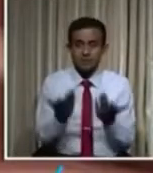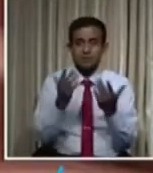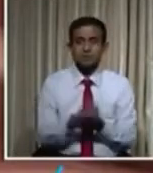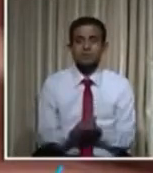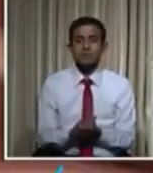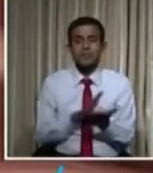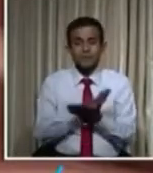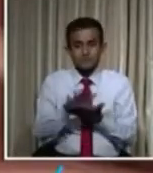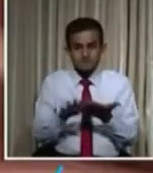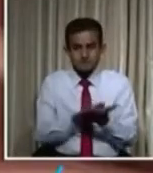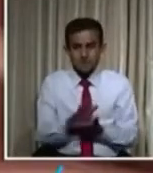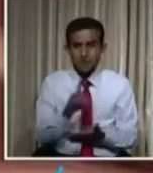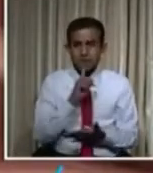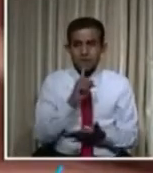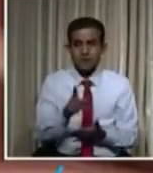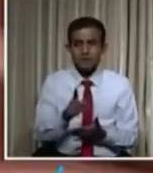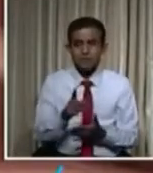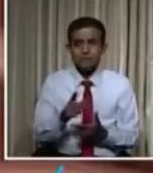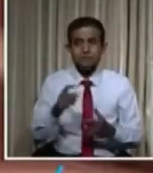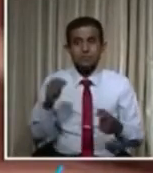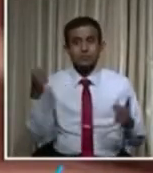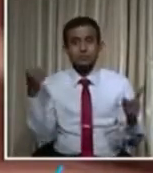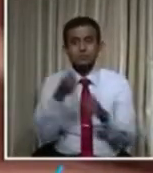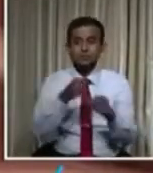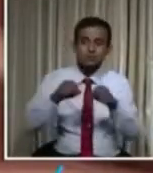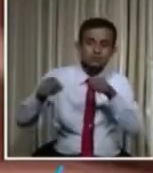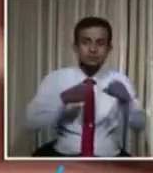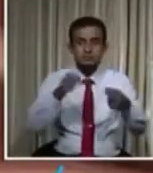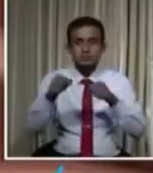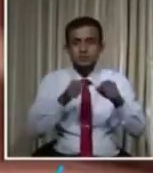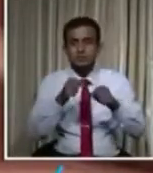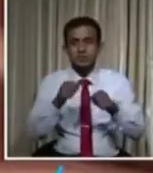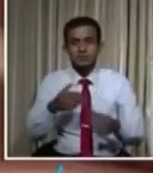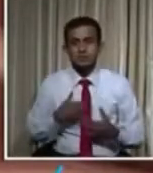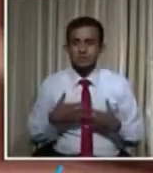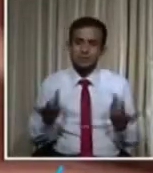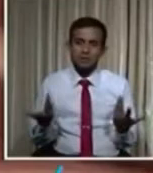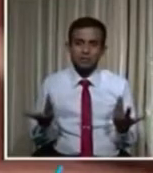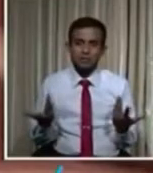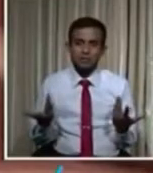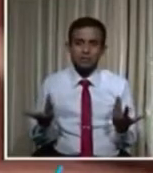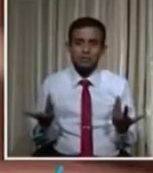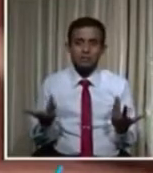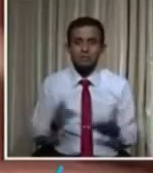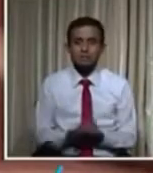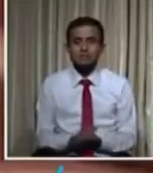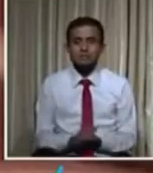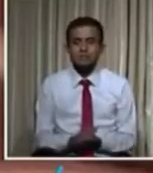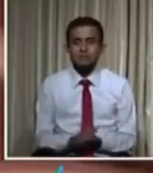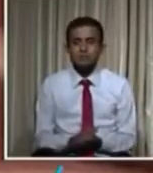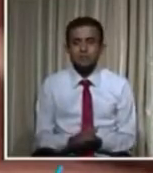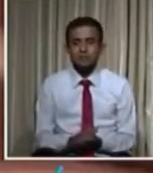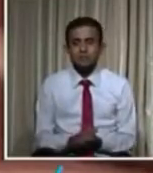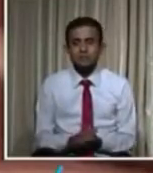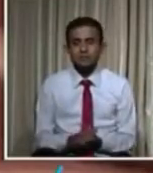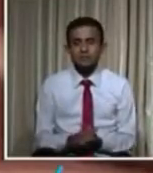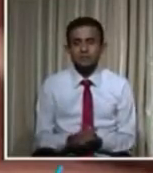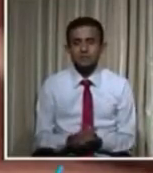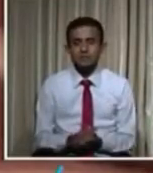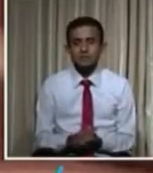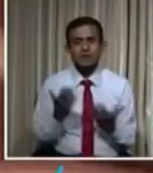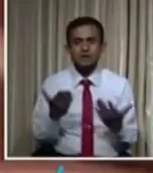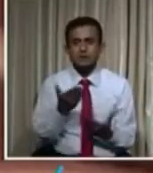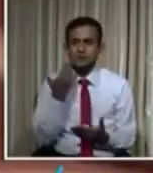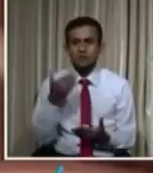මම බොහොම පැහැදිලිව කියනවා ඒ ගහගන්නේ බොක්සින් නරම ඒ ඒ ඒ වටන මම නැහැ ඒක නිසා මේ අපිට නැහැ හොඳට